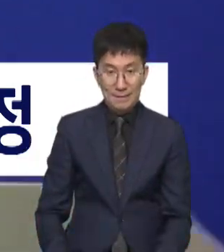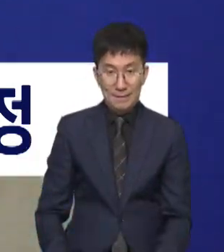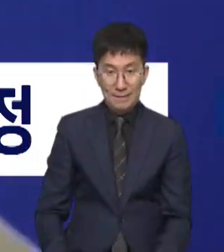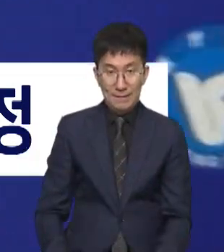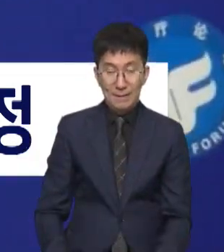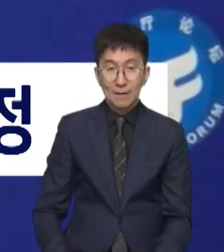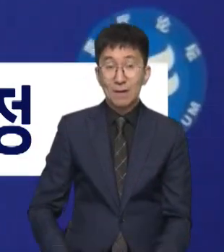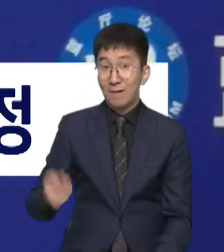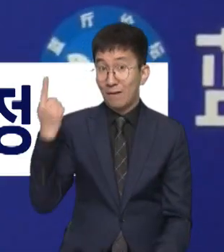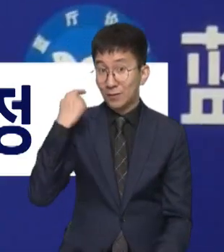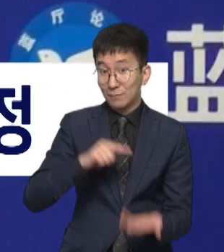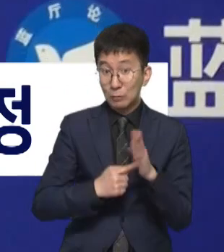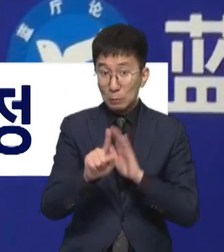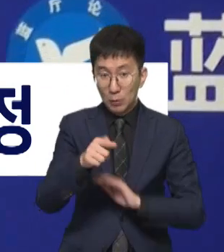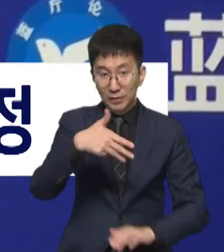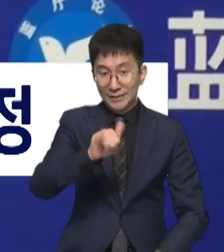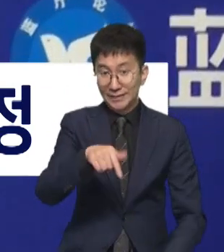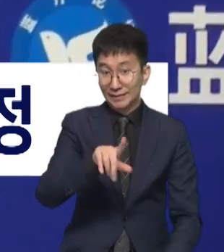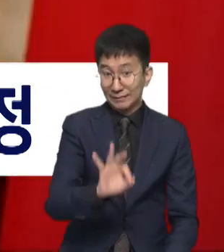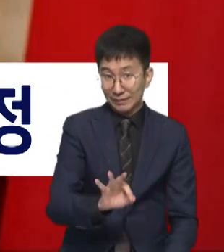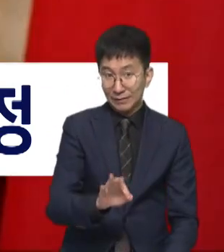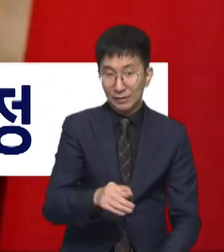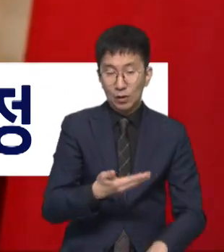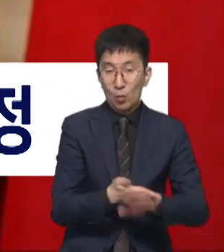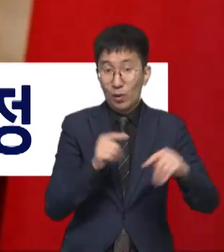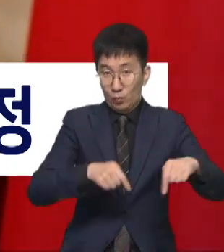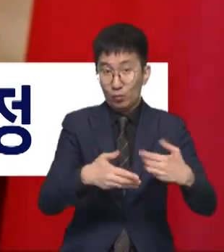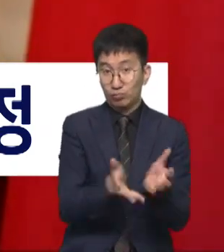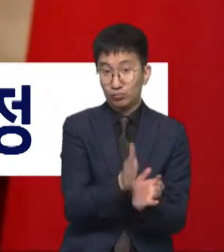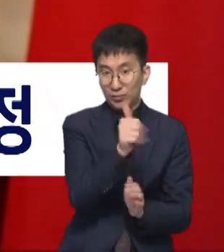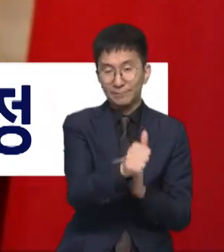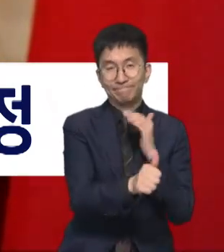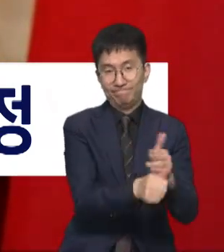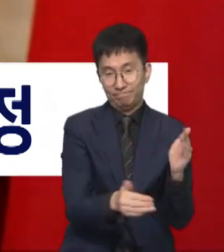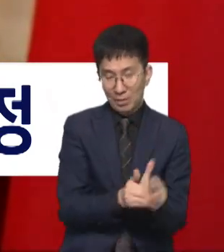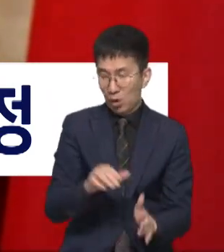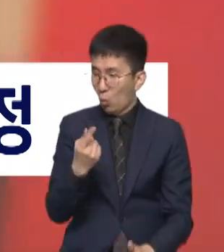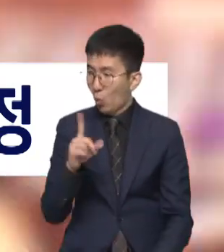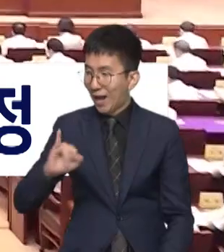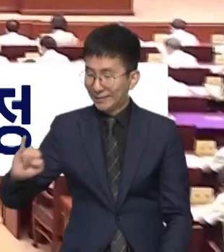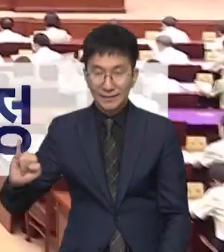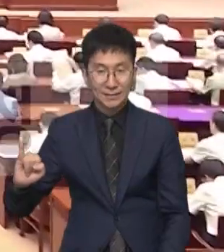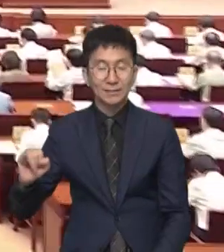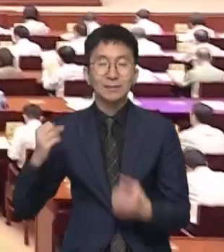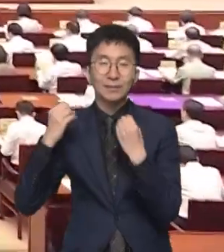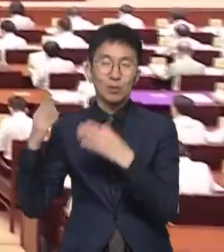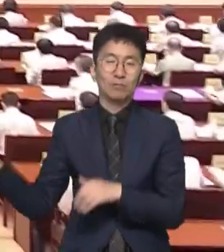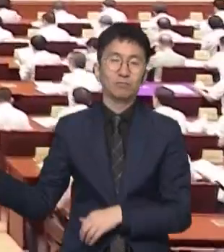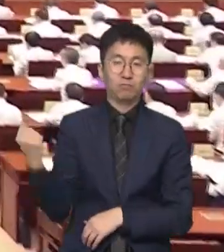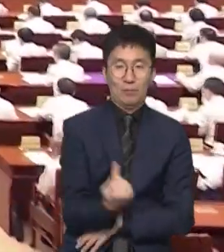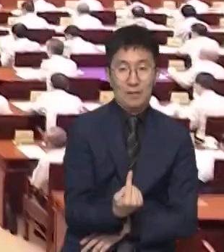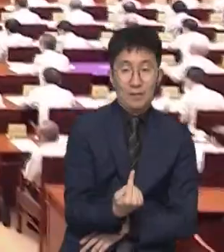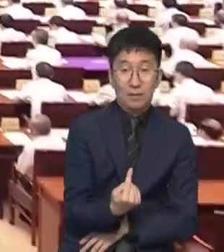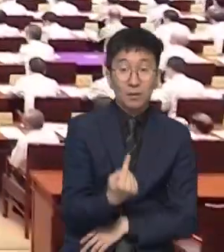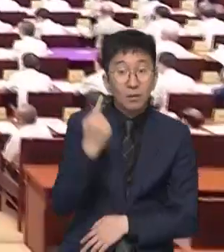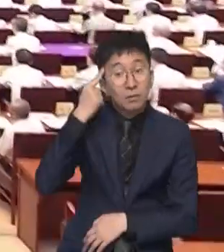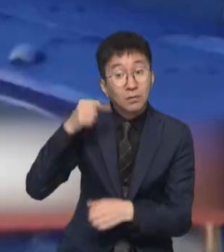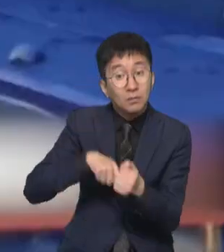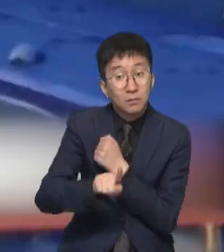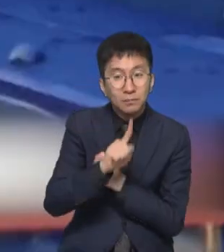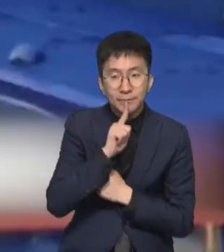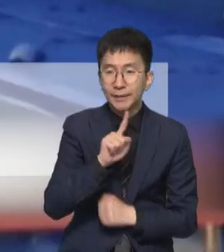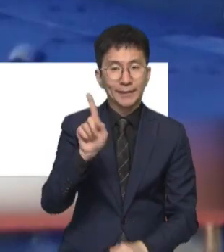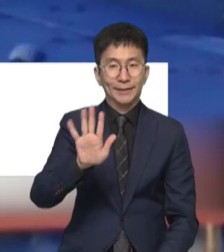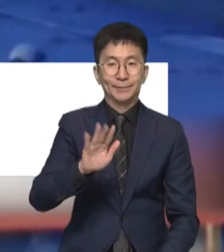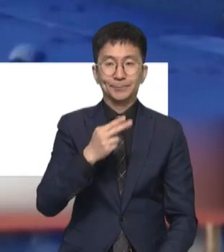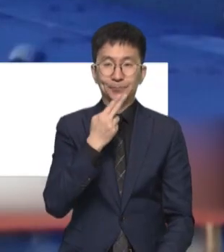발표된 내용은 친강 외교부장의 면직과 왕이 정치국원의 복귀, 사유는 밝히지 않았습니다.